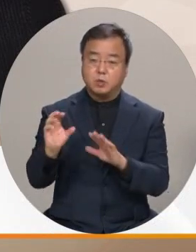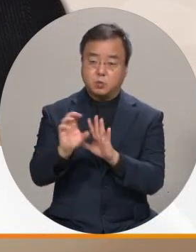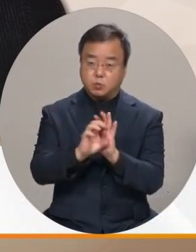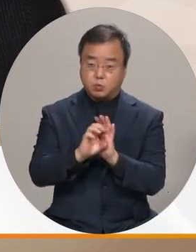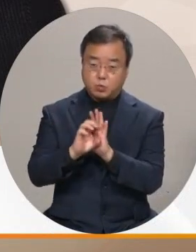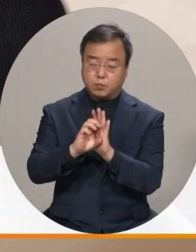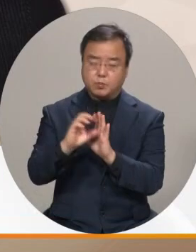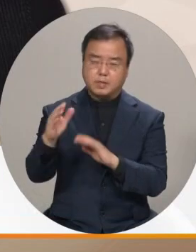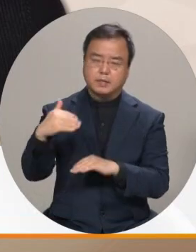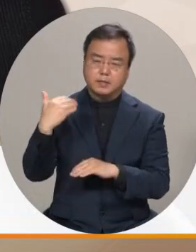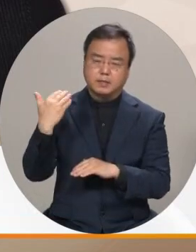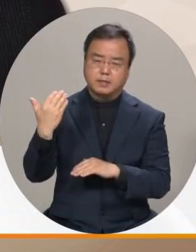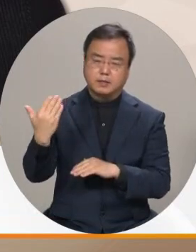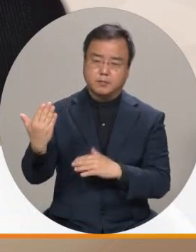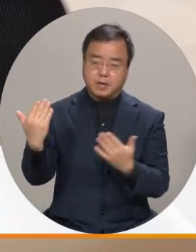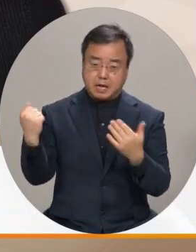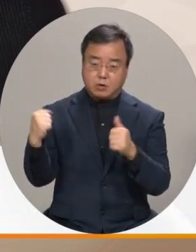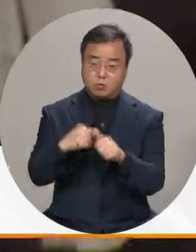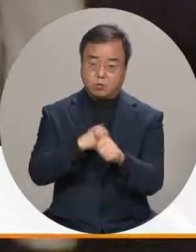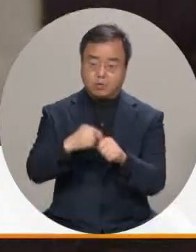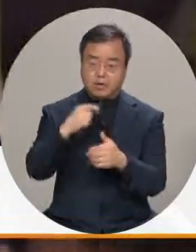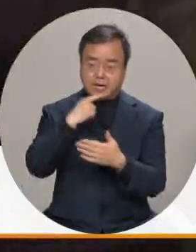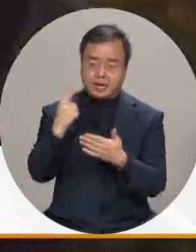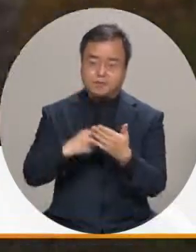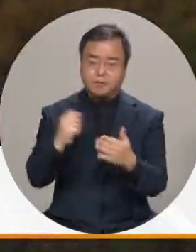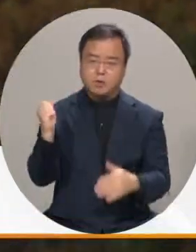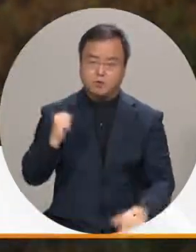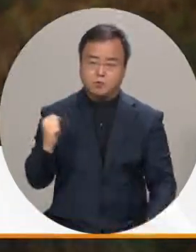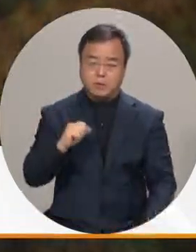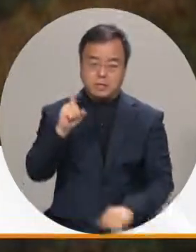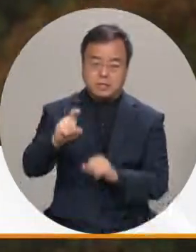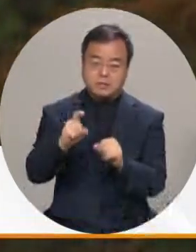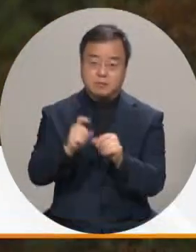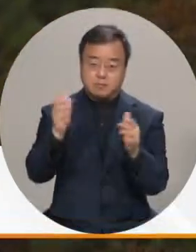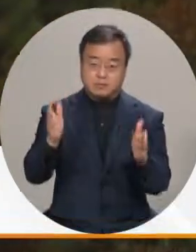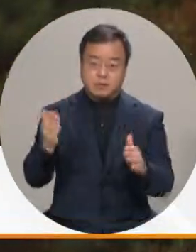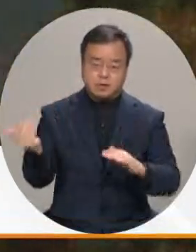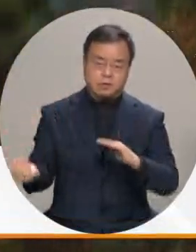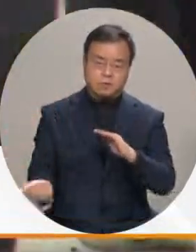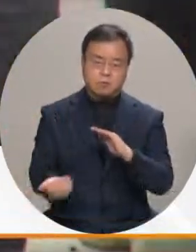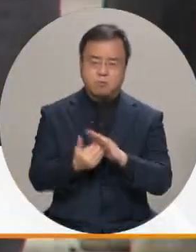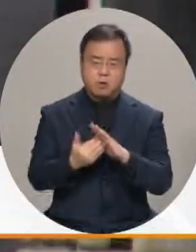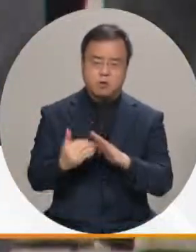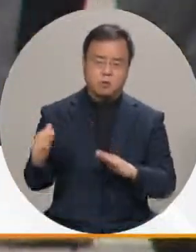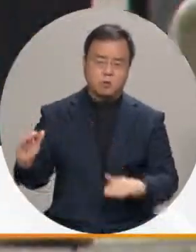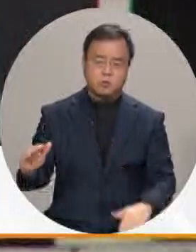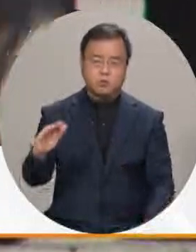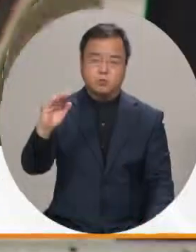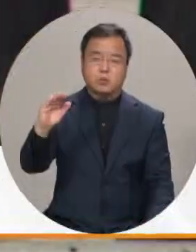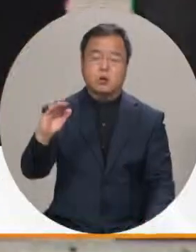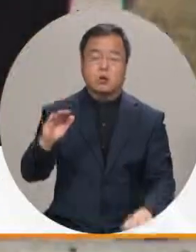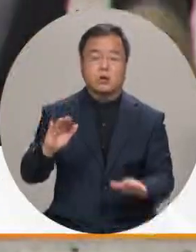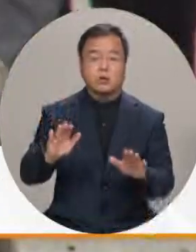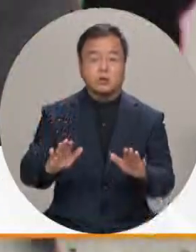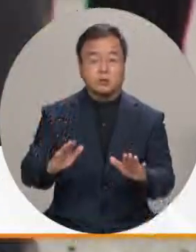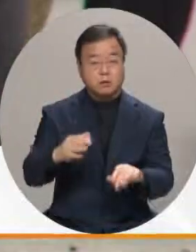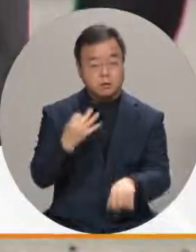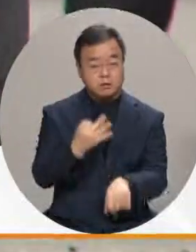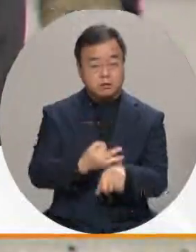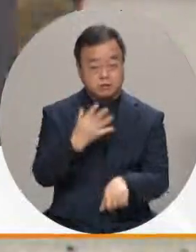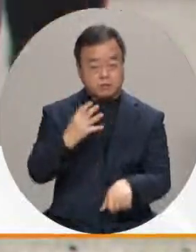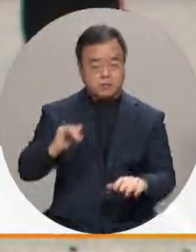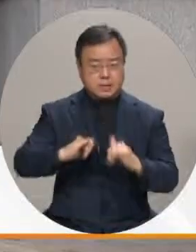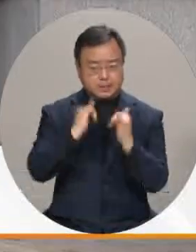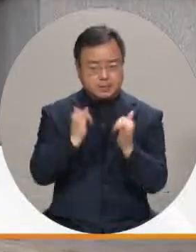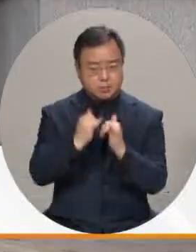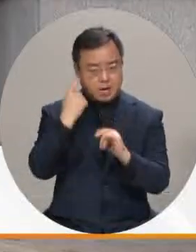이제 지속 상승하던 학교폭력 피해율이 10년 만에 최대치로 나타난 것이거든요. 그런데 이제 이것이 단순히 사회적